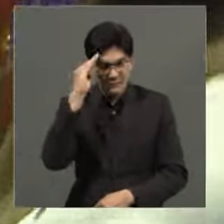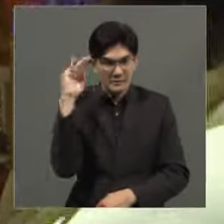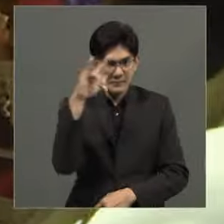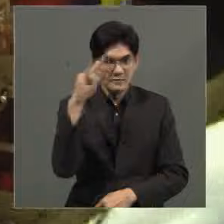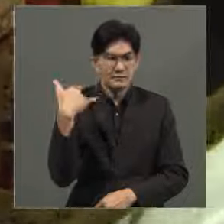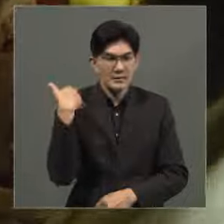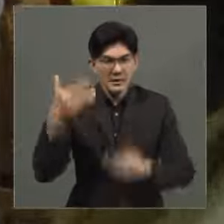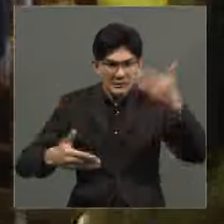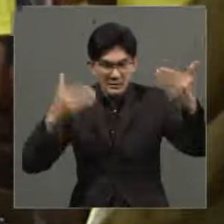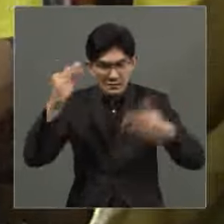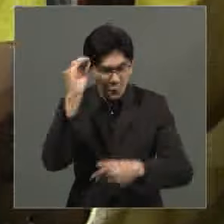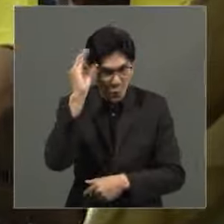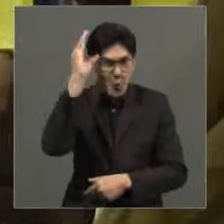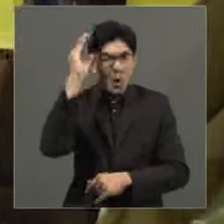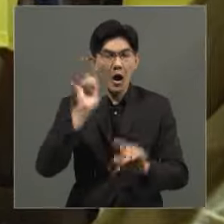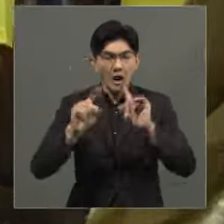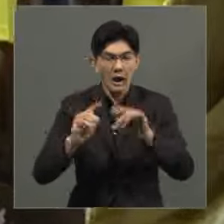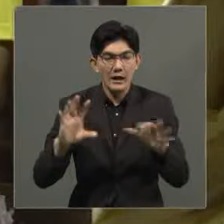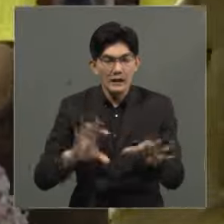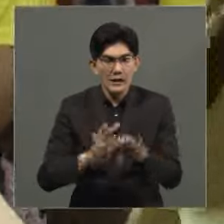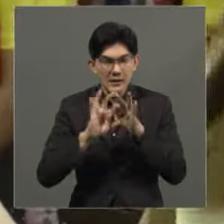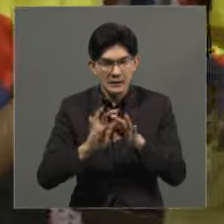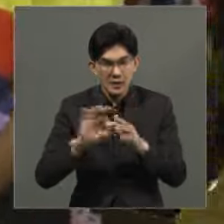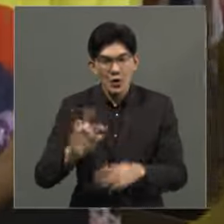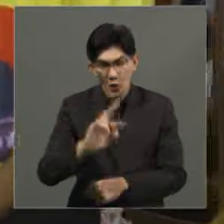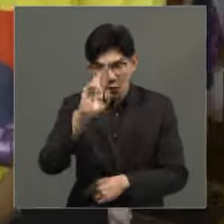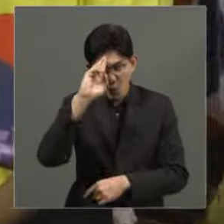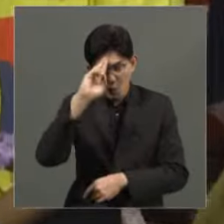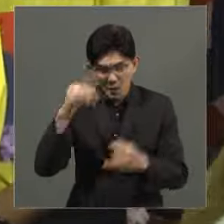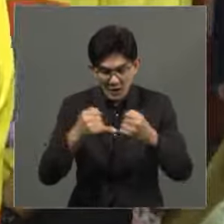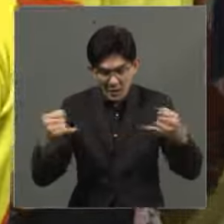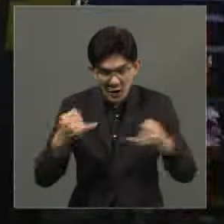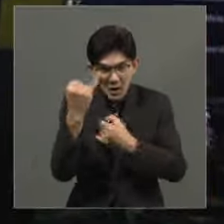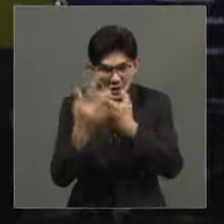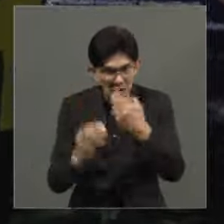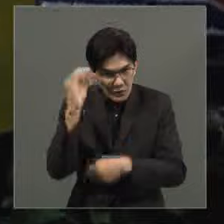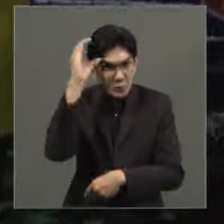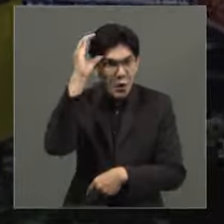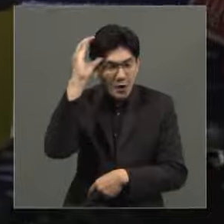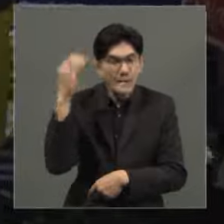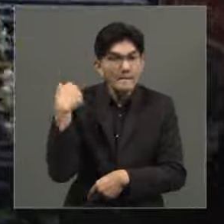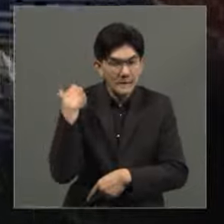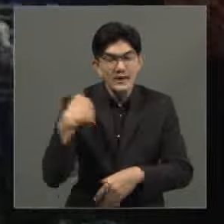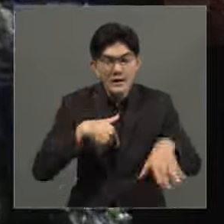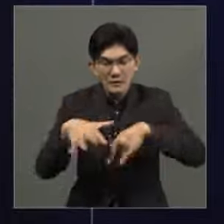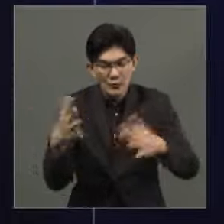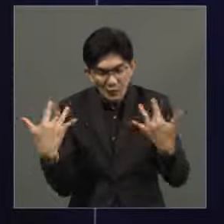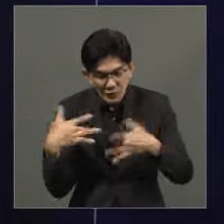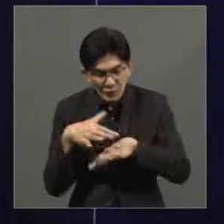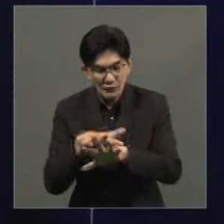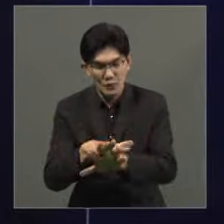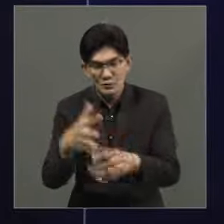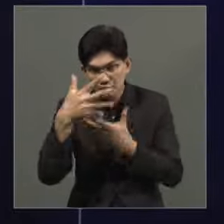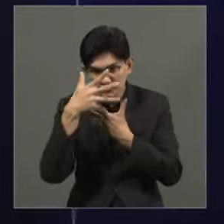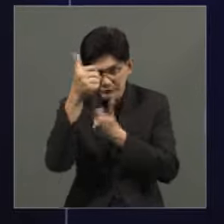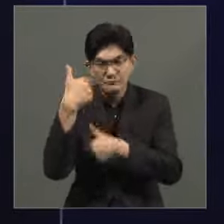และนิการให้ความรู้เรื่องโรคหลอดเลือดสมองนะครับก็ได้รับความสนใจจากพี่น้องประชาชนที่เข้าร่วมกิจกรรมกันอย่างมาก